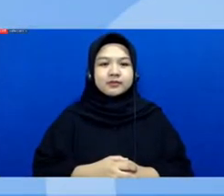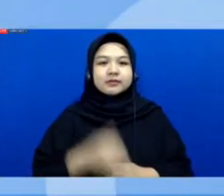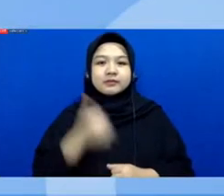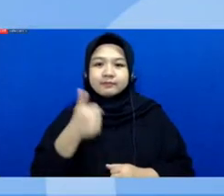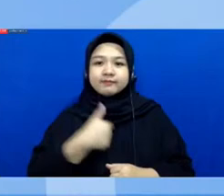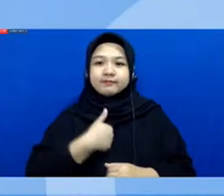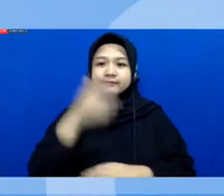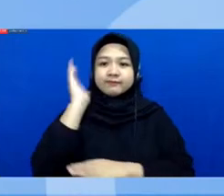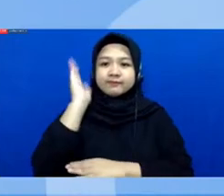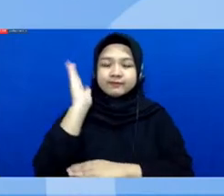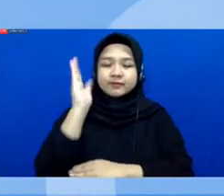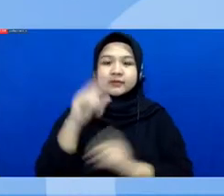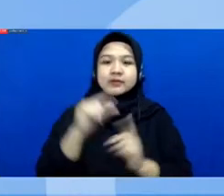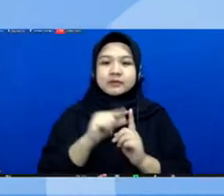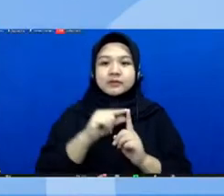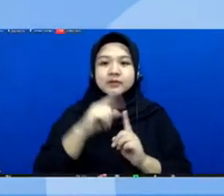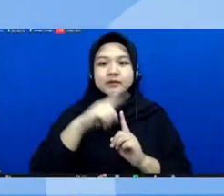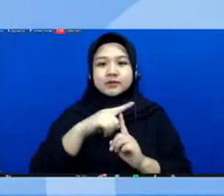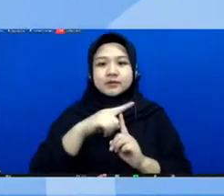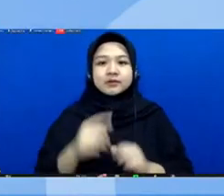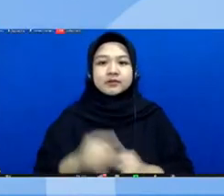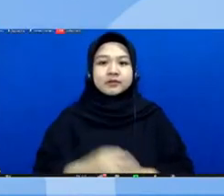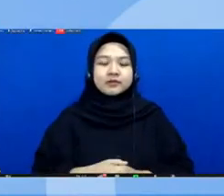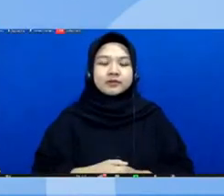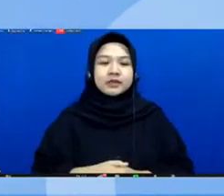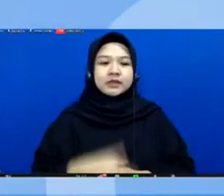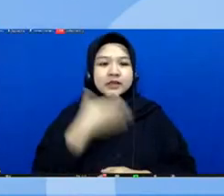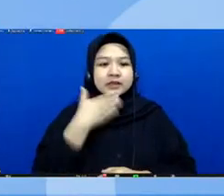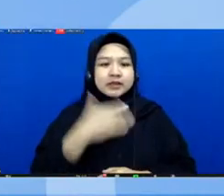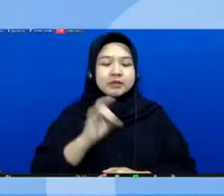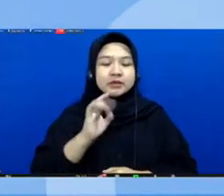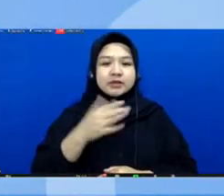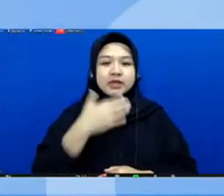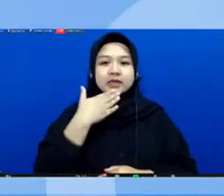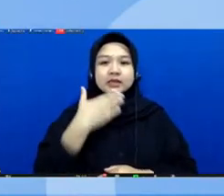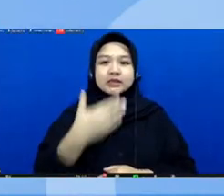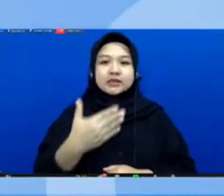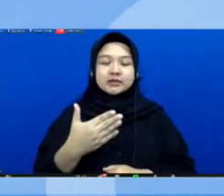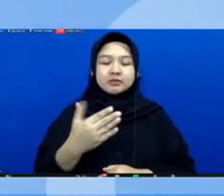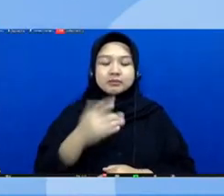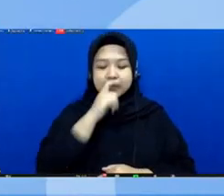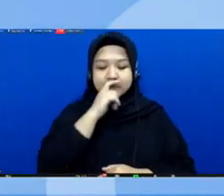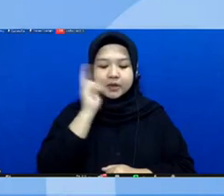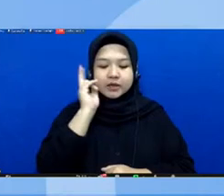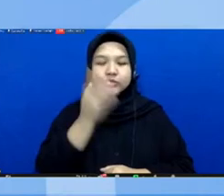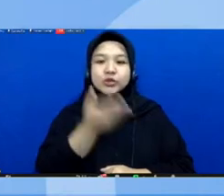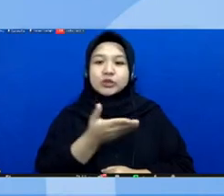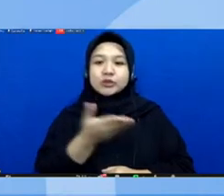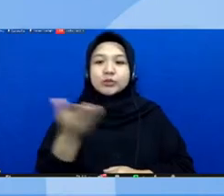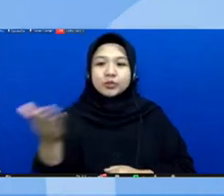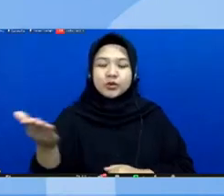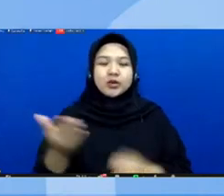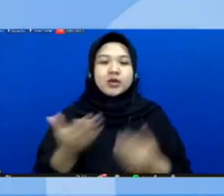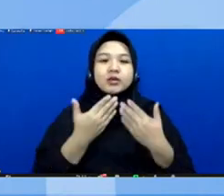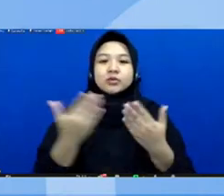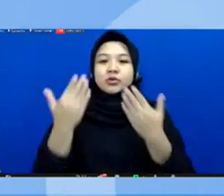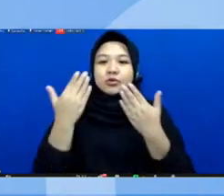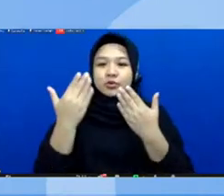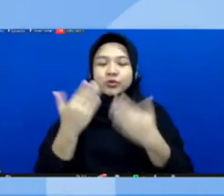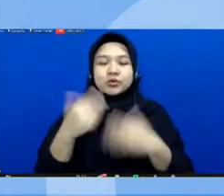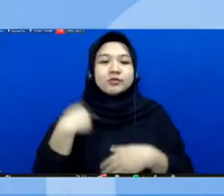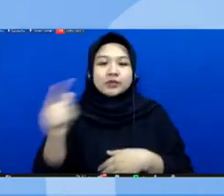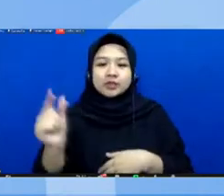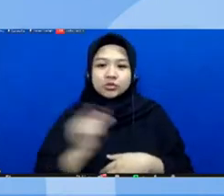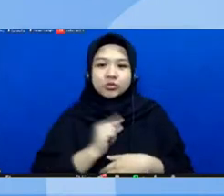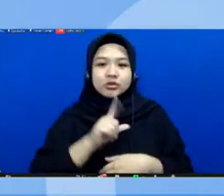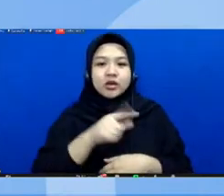dipaparkan, panitia. Selamat siang dan selamat sore. Selamat siang Bapak Ibu semuanya. Bersyukur CISDI diundang di Land